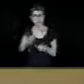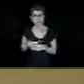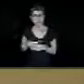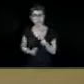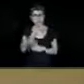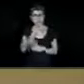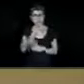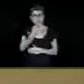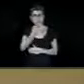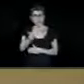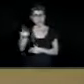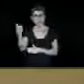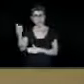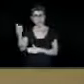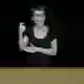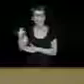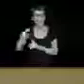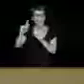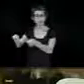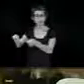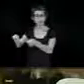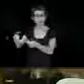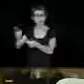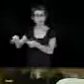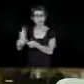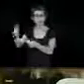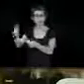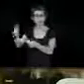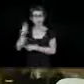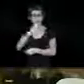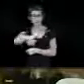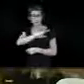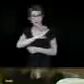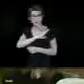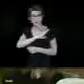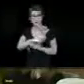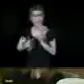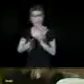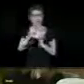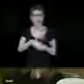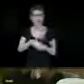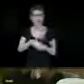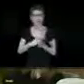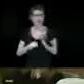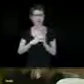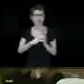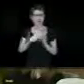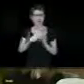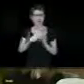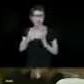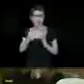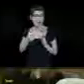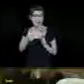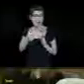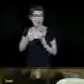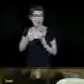dont 1, l'alinéa 16, qui bien sûr donne délégation au Président pour intenter au nom de la région des actions en